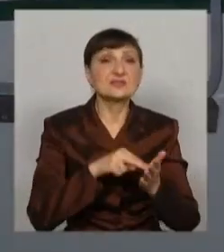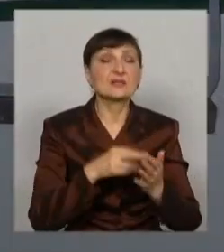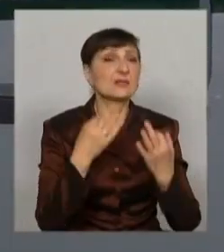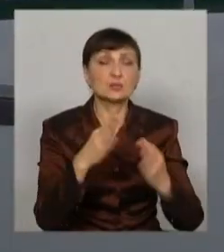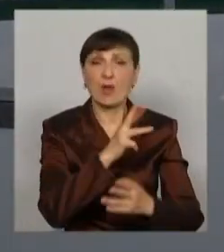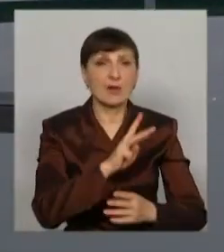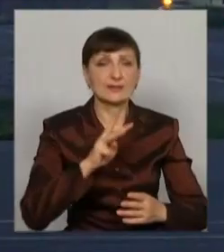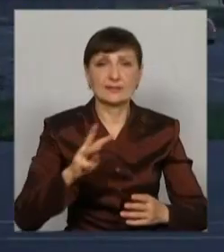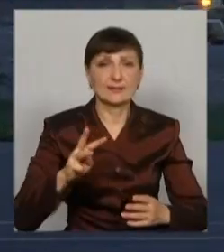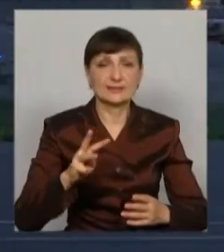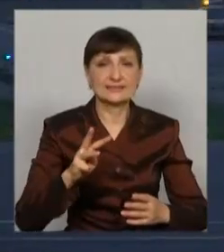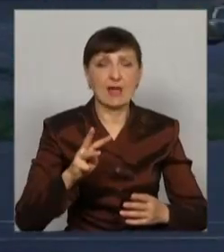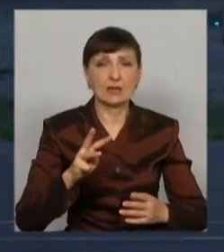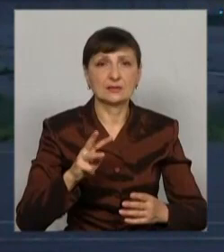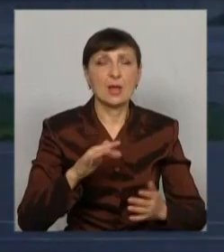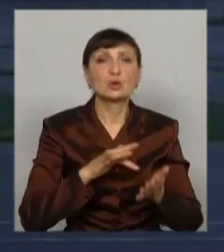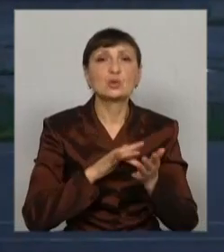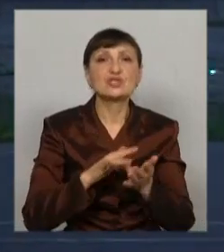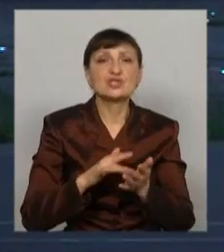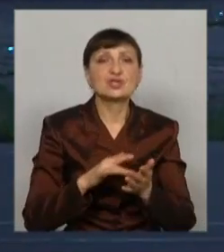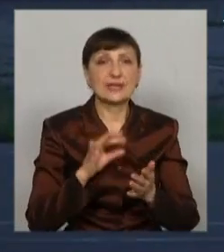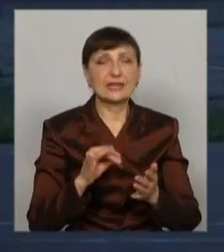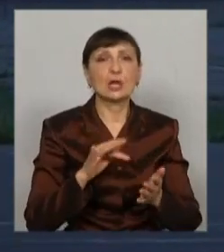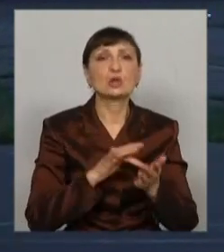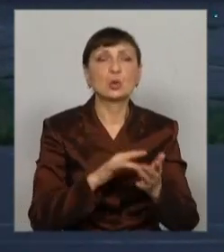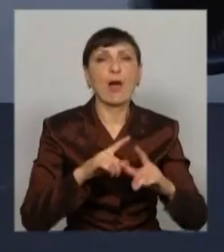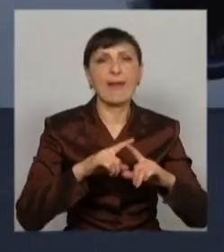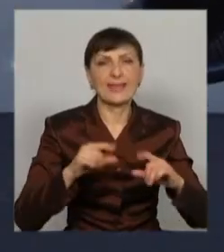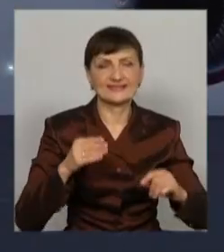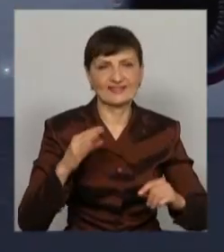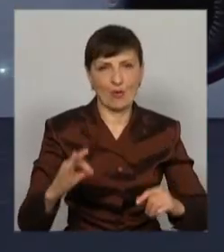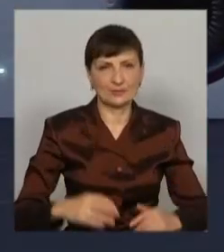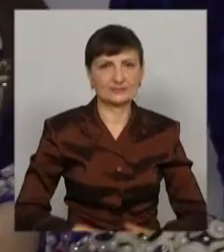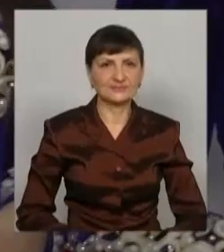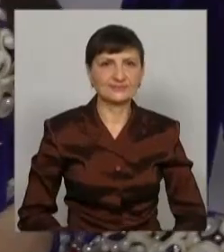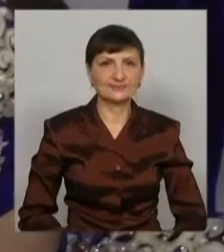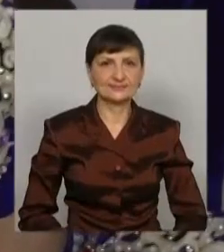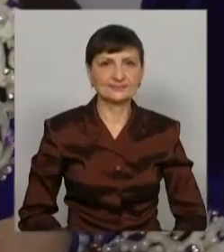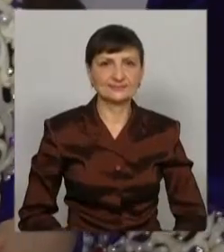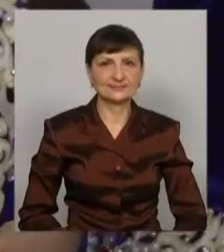официальном сайте NEOS, туристических платформах и в турагентствах страны.